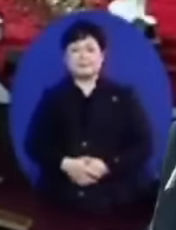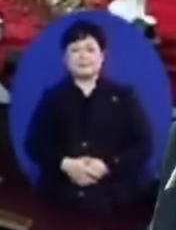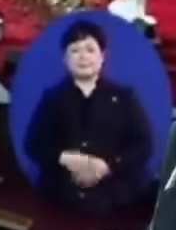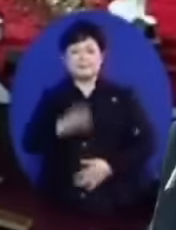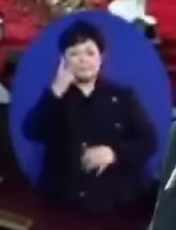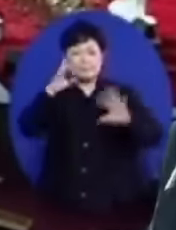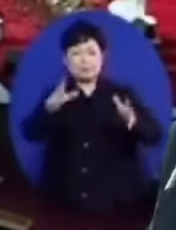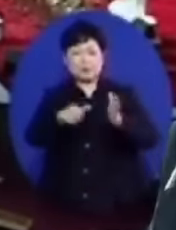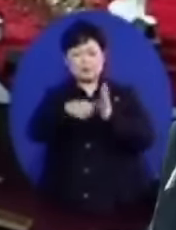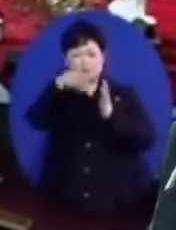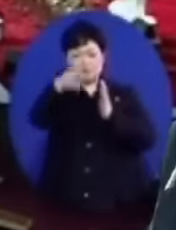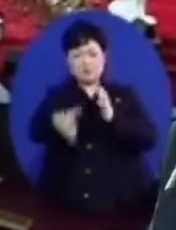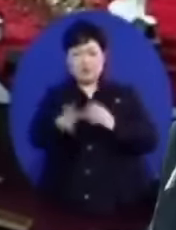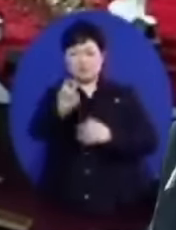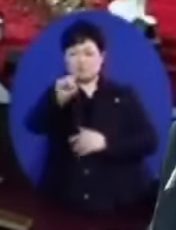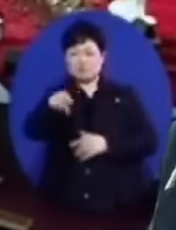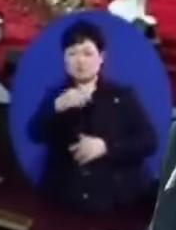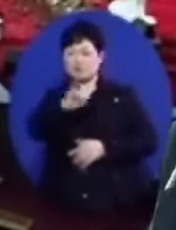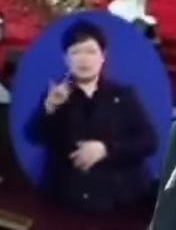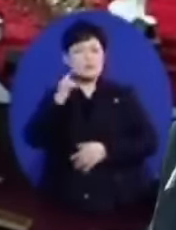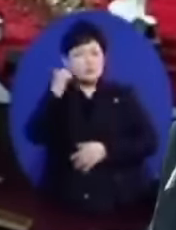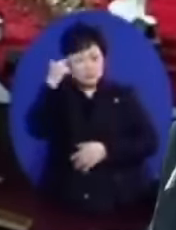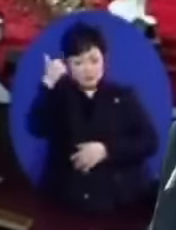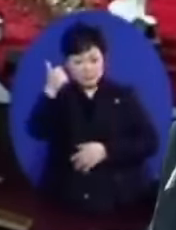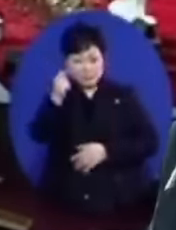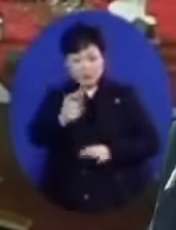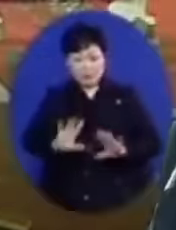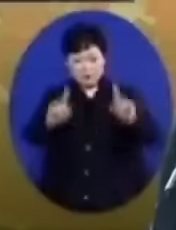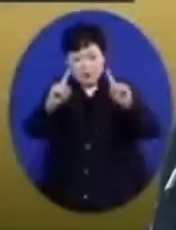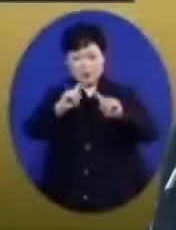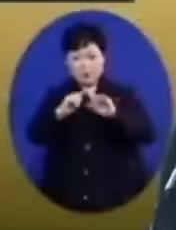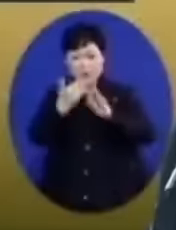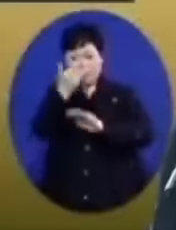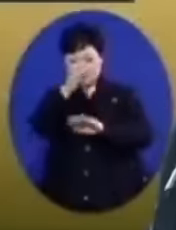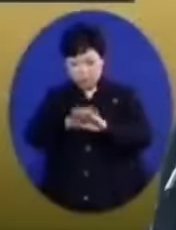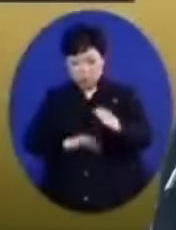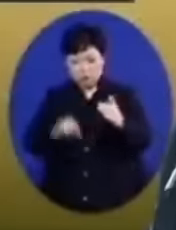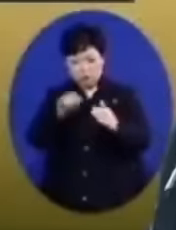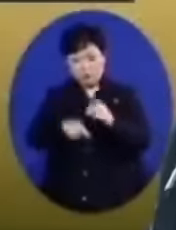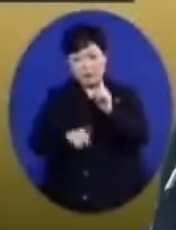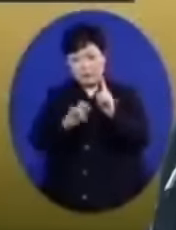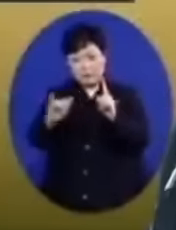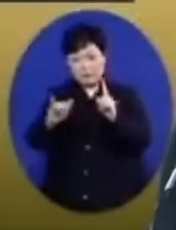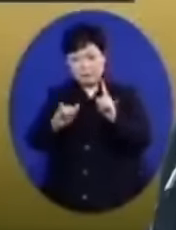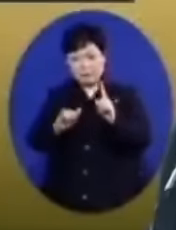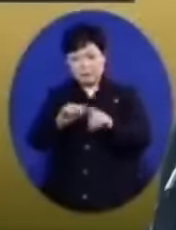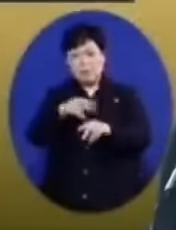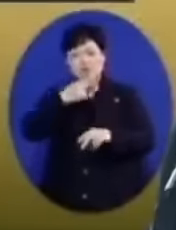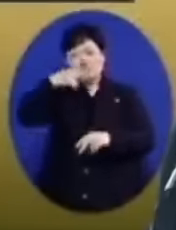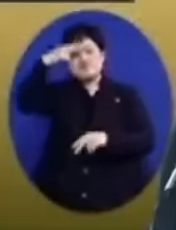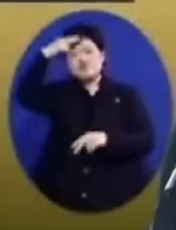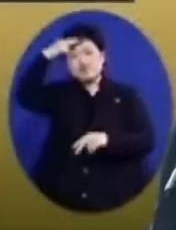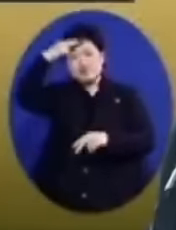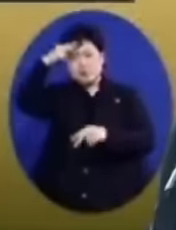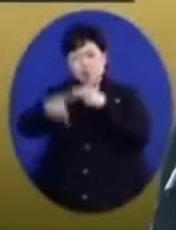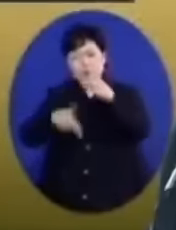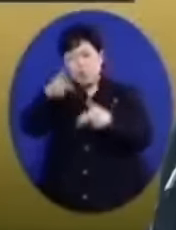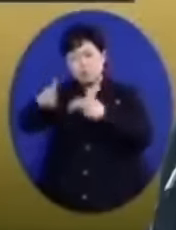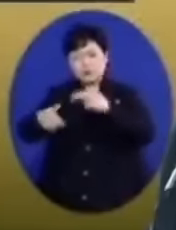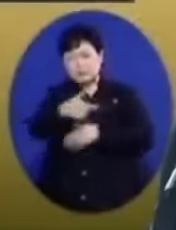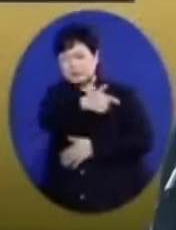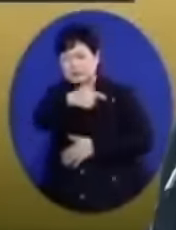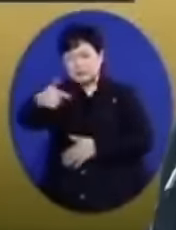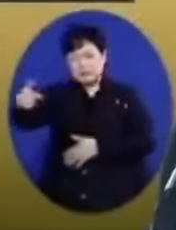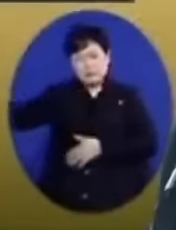미국의 유명한 부흥사였던 무디 목사님은 어느 날 교인 중에 한 사람이 양조장을 크게 지었어요. 술